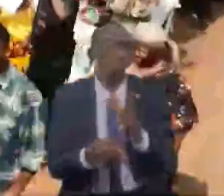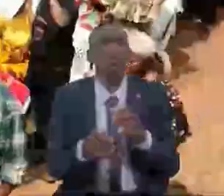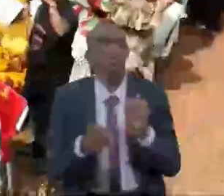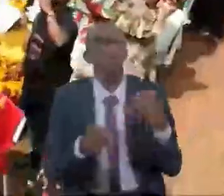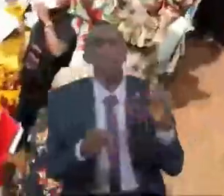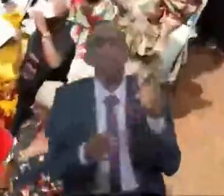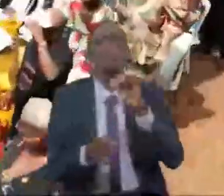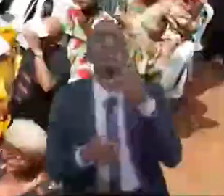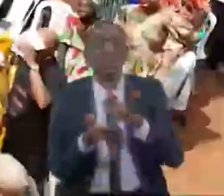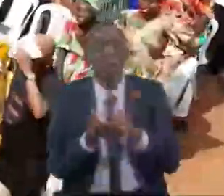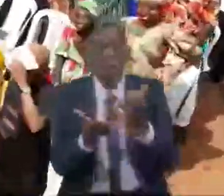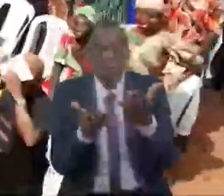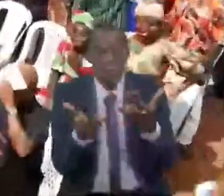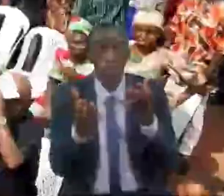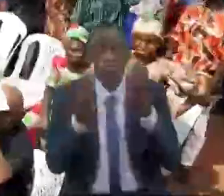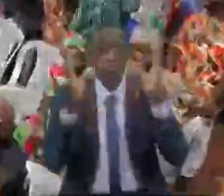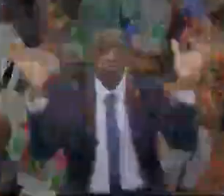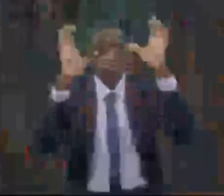Alors, le matin,